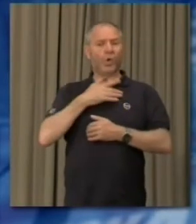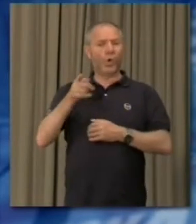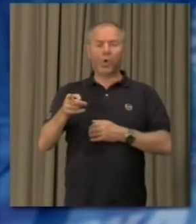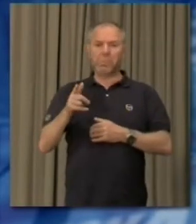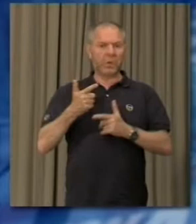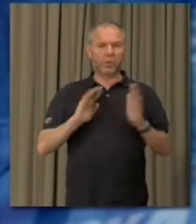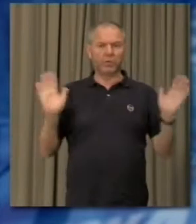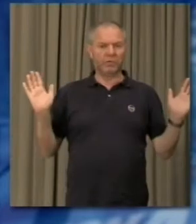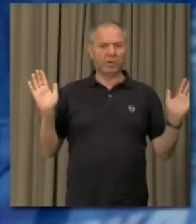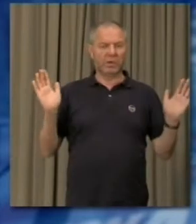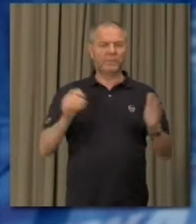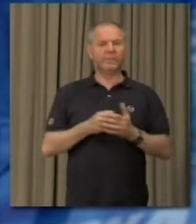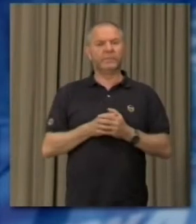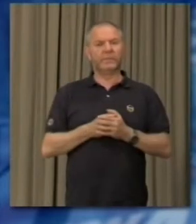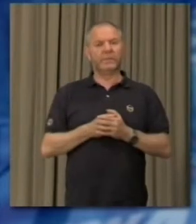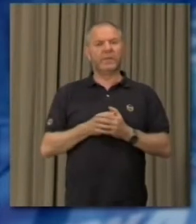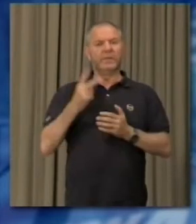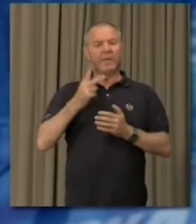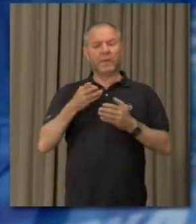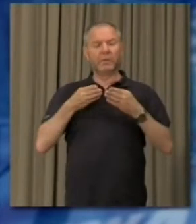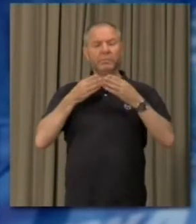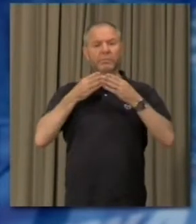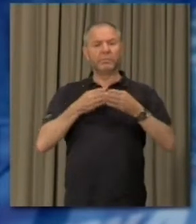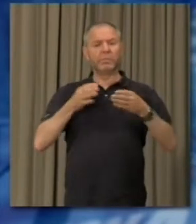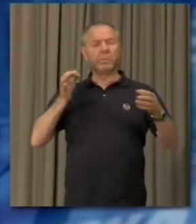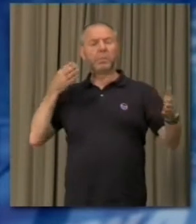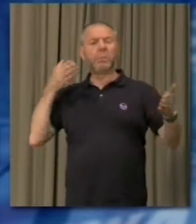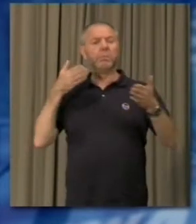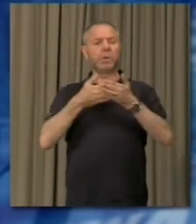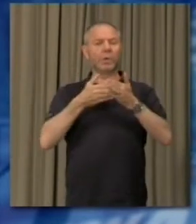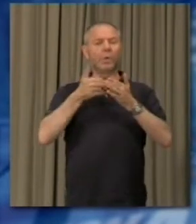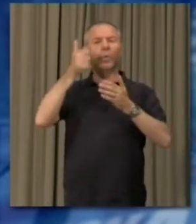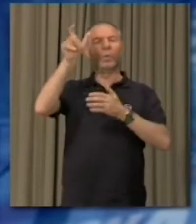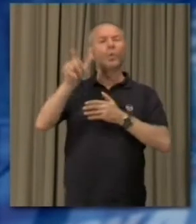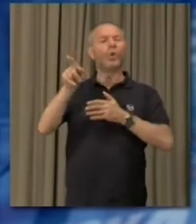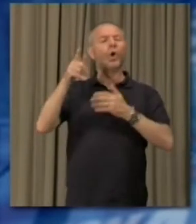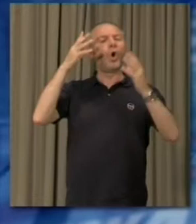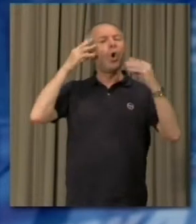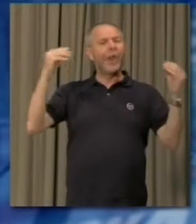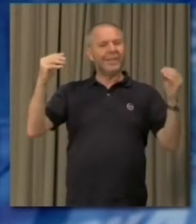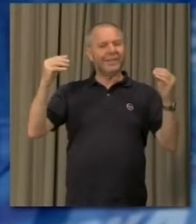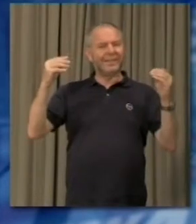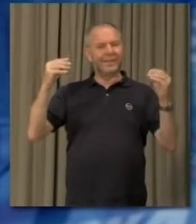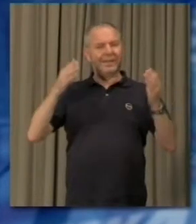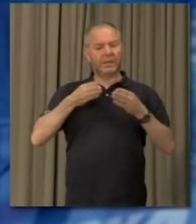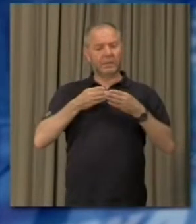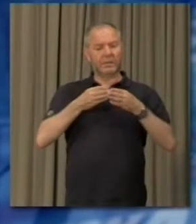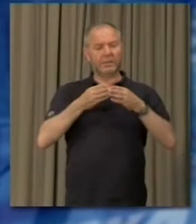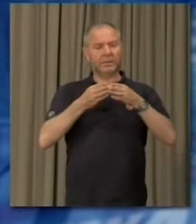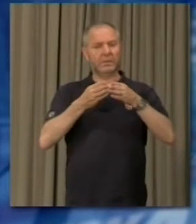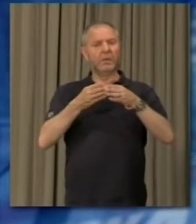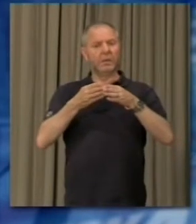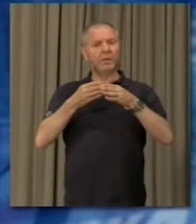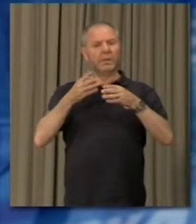avuto alcuna responsabilità nella collisione con lo yacht guidato da un olandese, in seguito al quale la barca che stava guidando e sulla quale